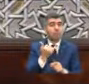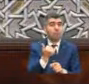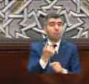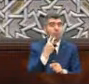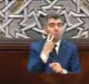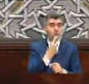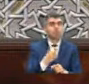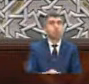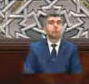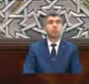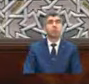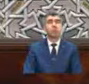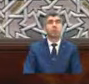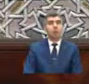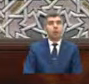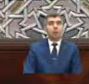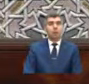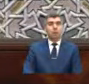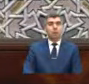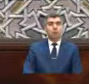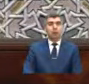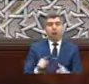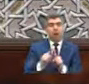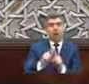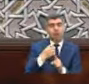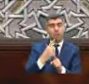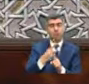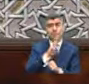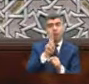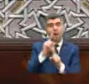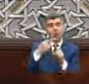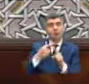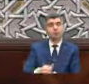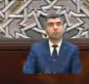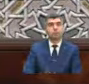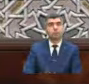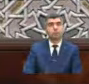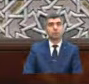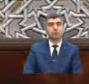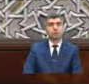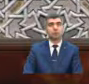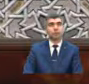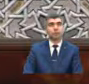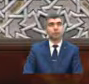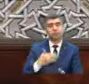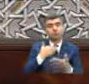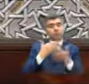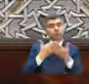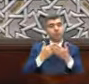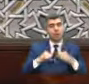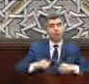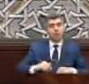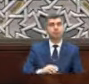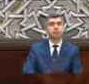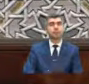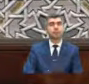الوزير. شكرا سيد النائب. هل هناك تعقيب إضافي؟ لا. إذن نشكركم السيد الوزير